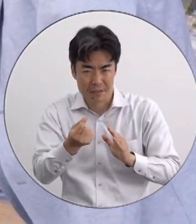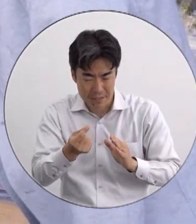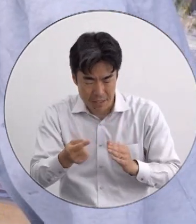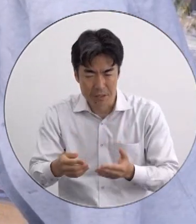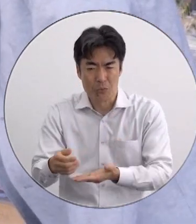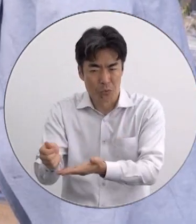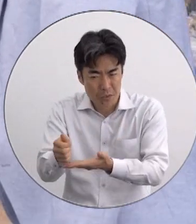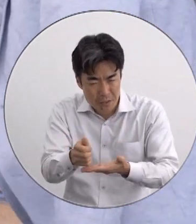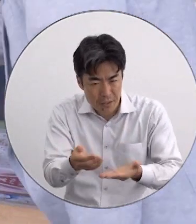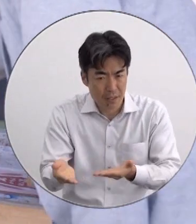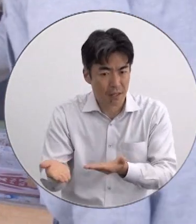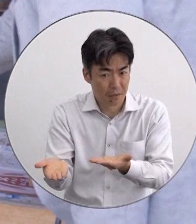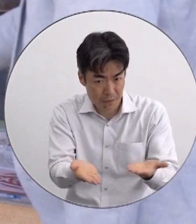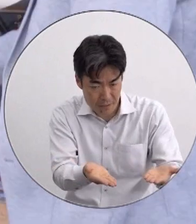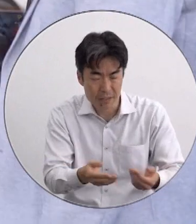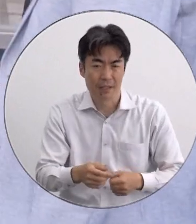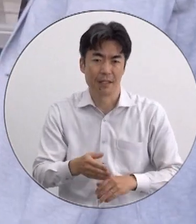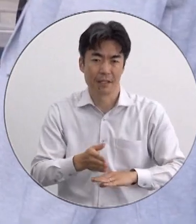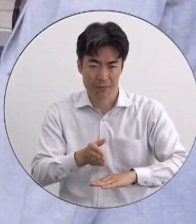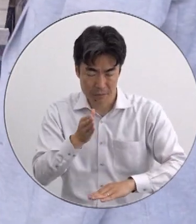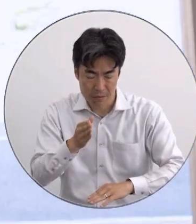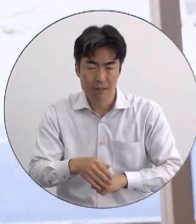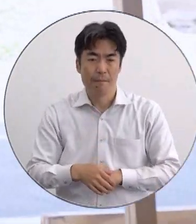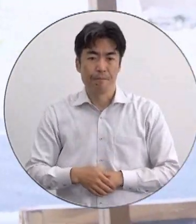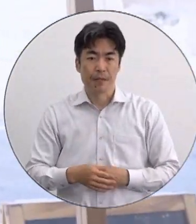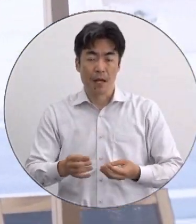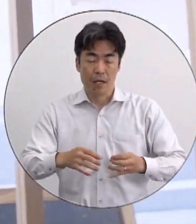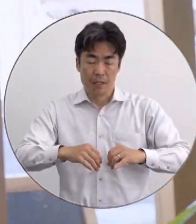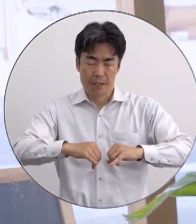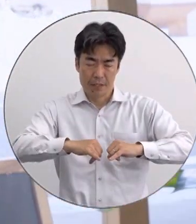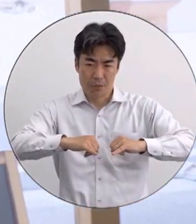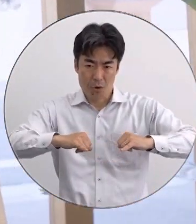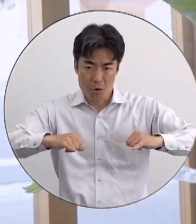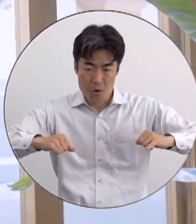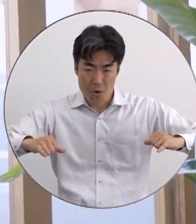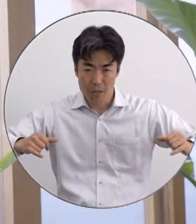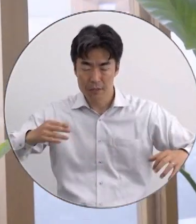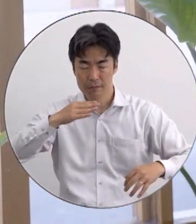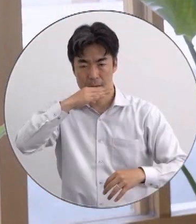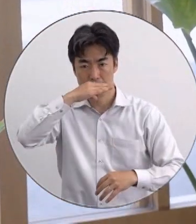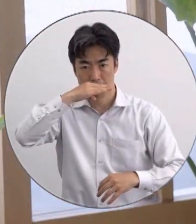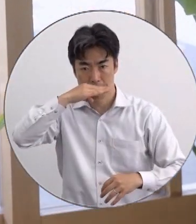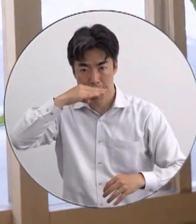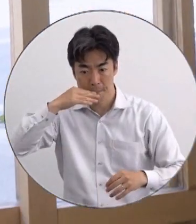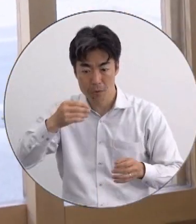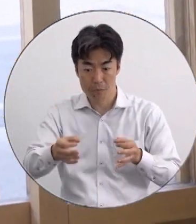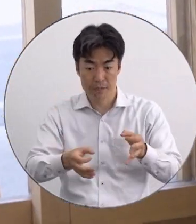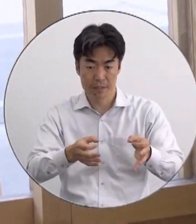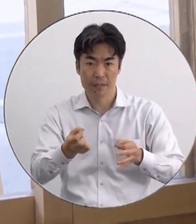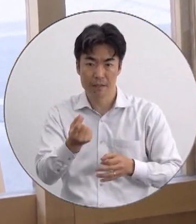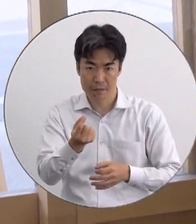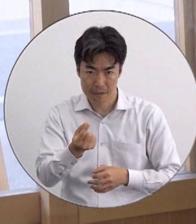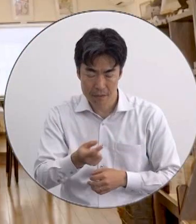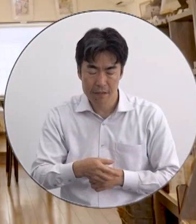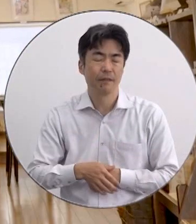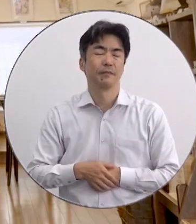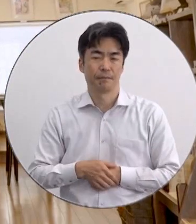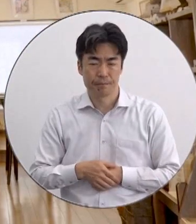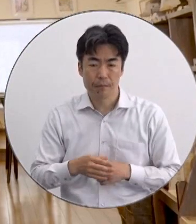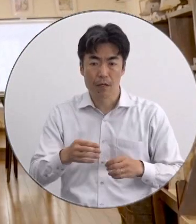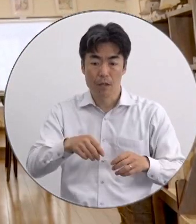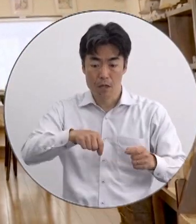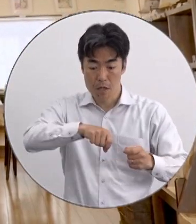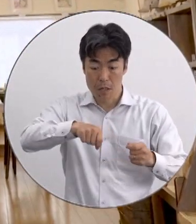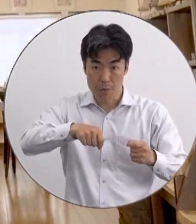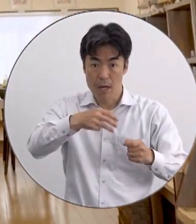参りください。 ありがとうございます。はい、わあ、広くて素敵な店内ですね。